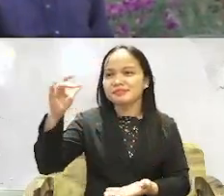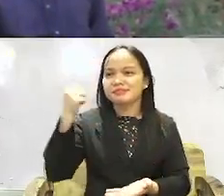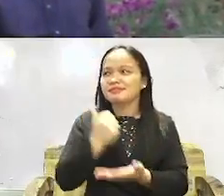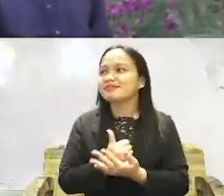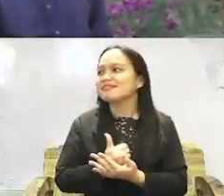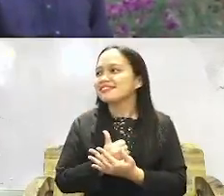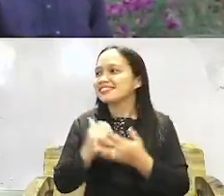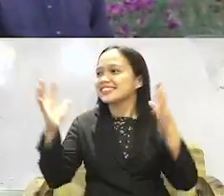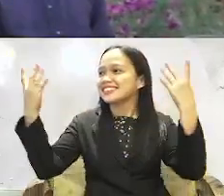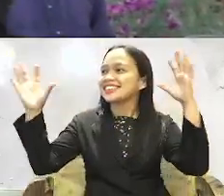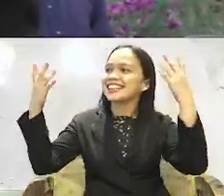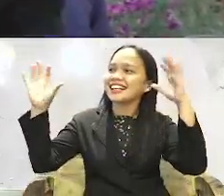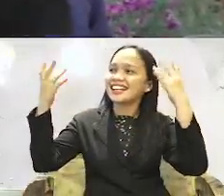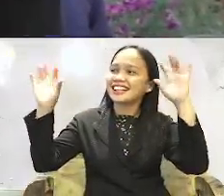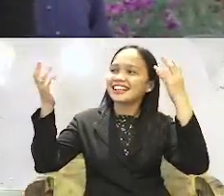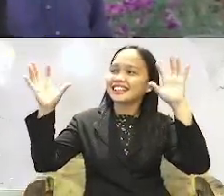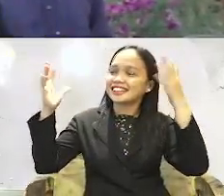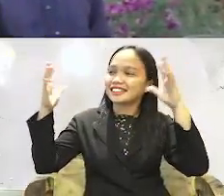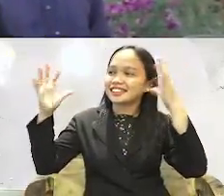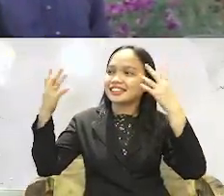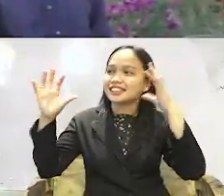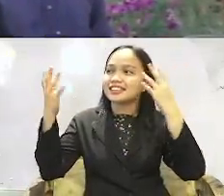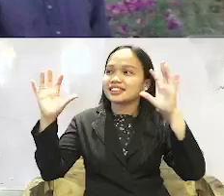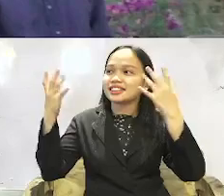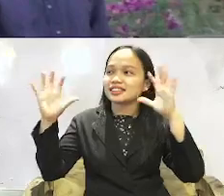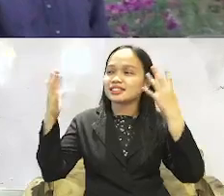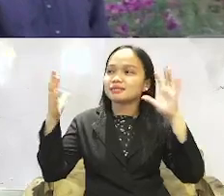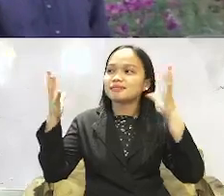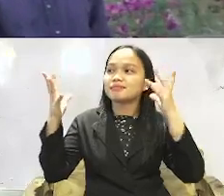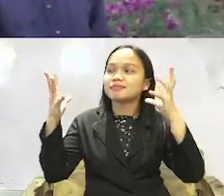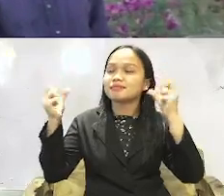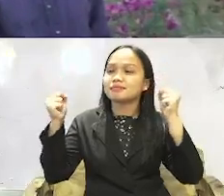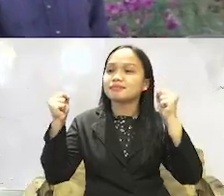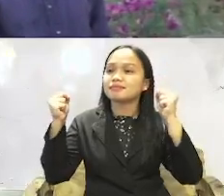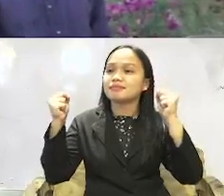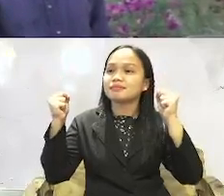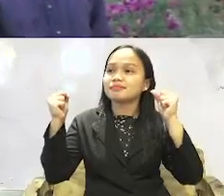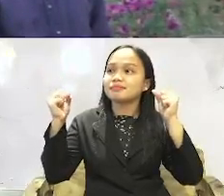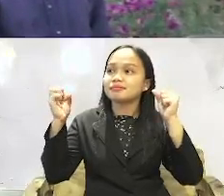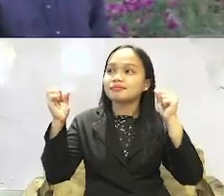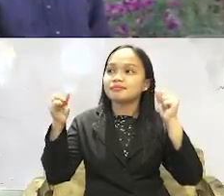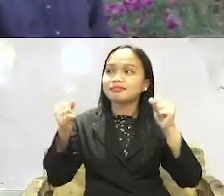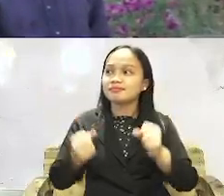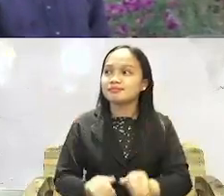Maraming salamat kay Brother Hartley. Shoutout mo naman. Shoutout mo saan galing grupo. Sinong leader mo?